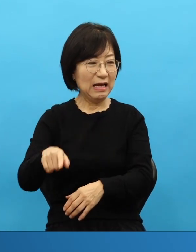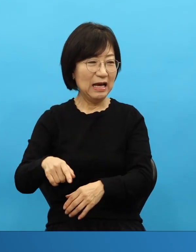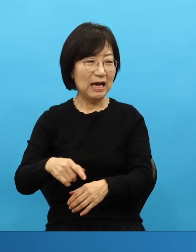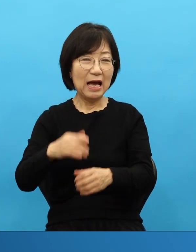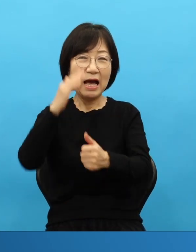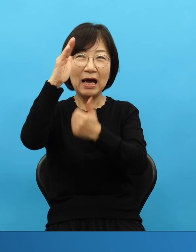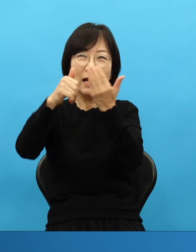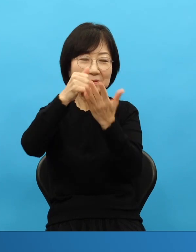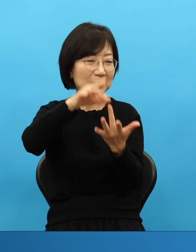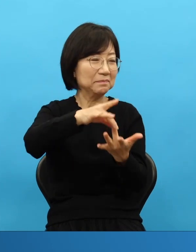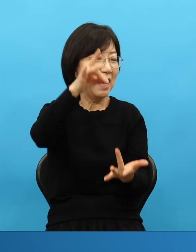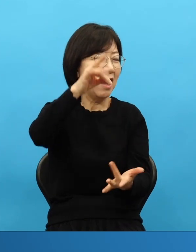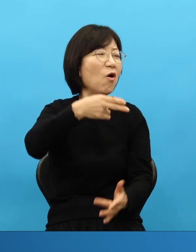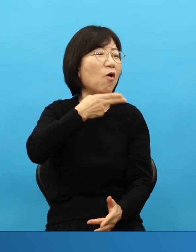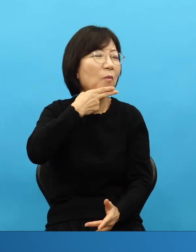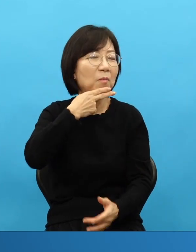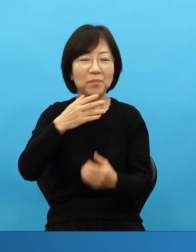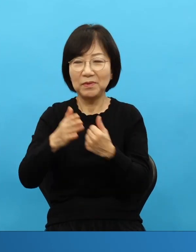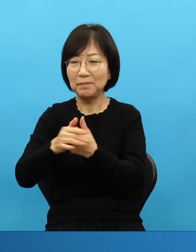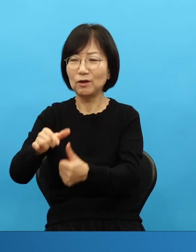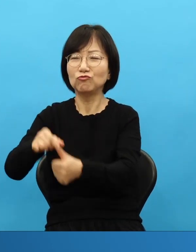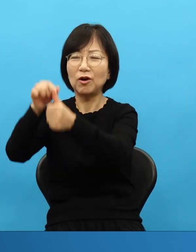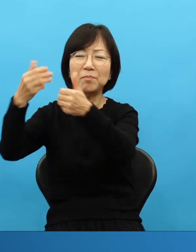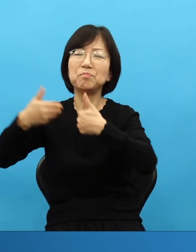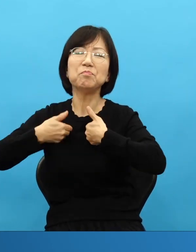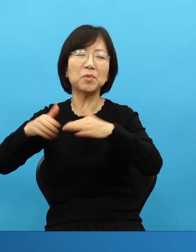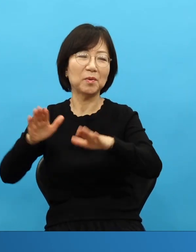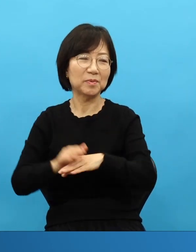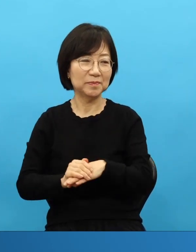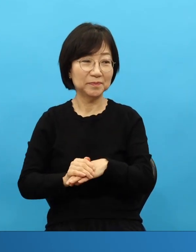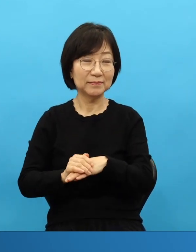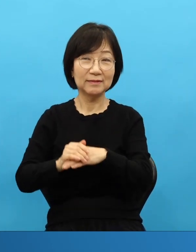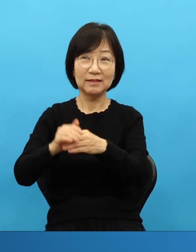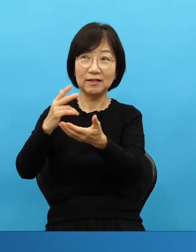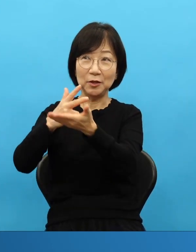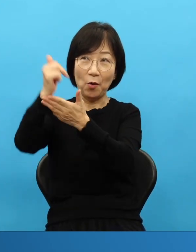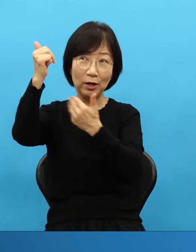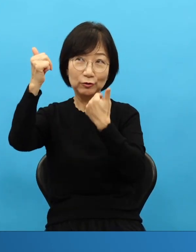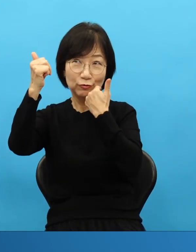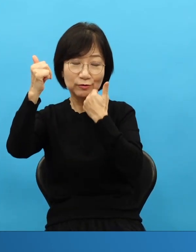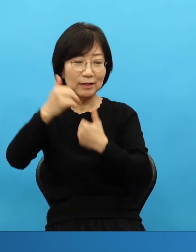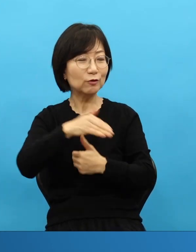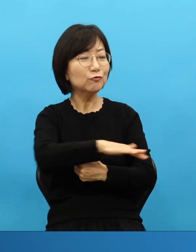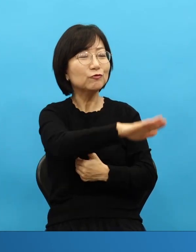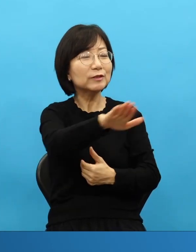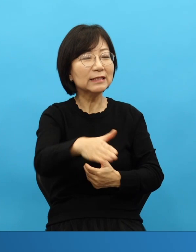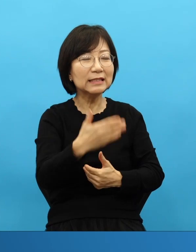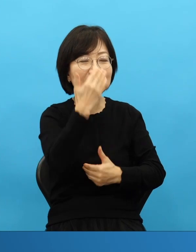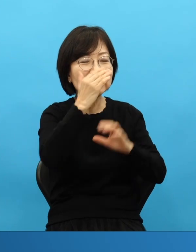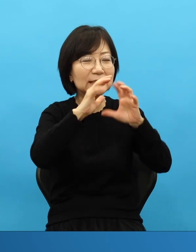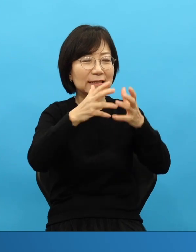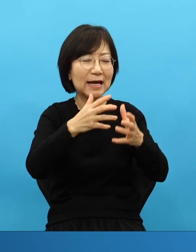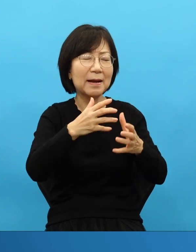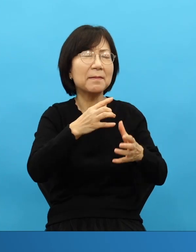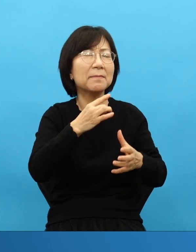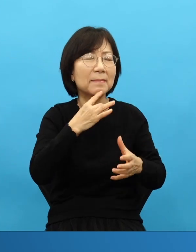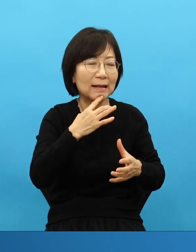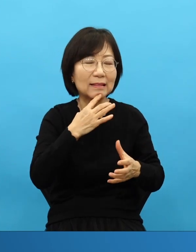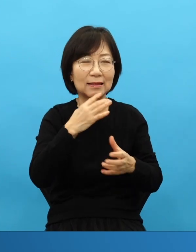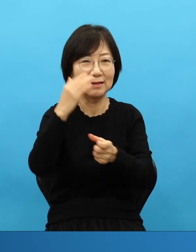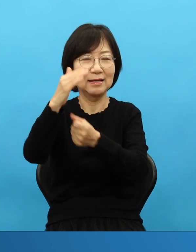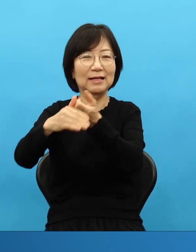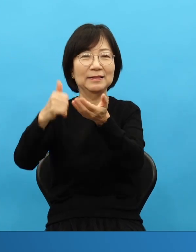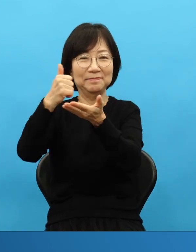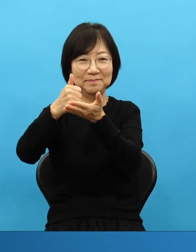should not receive salvation. 여호와는 우리 거야. The Lord, He belongs to us. 메시아 그리스도도 우리 거야.